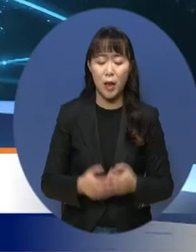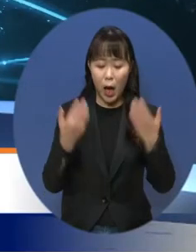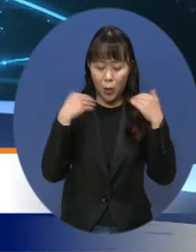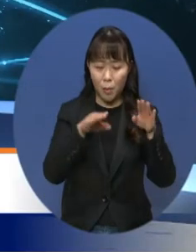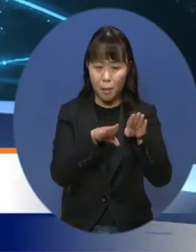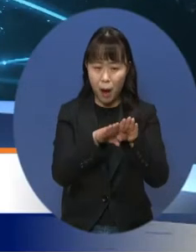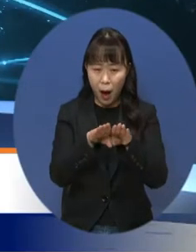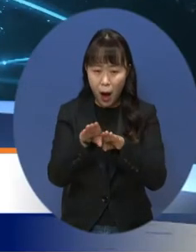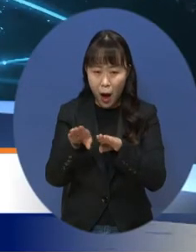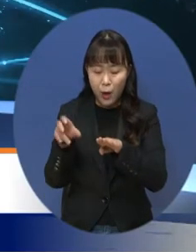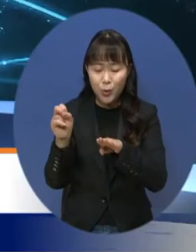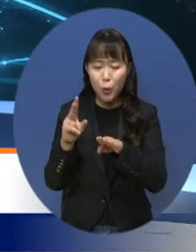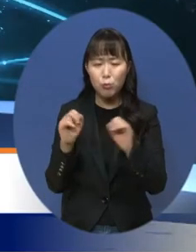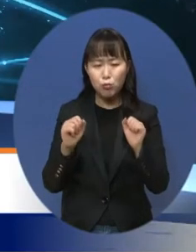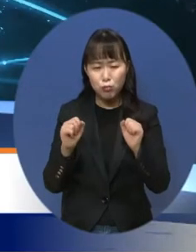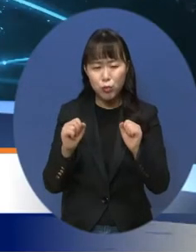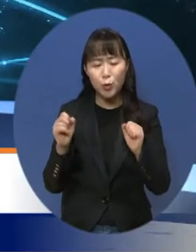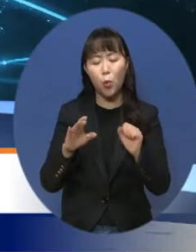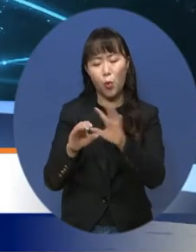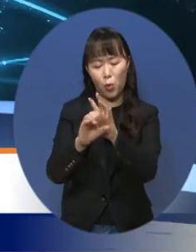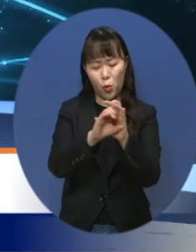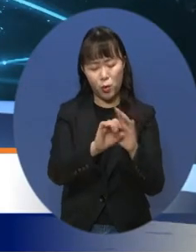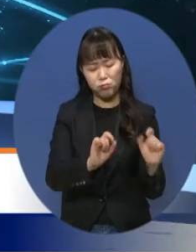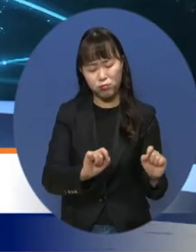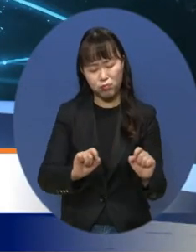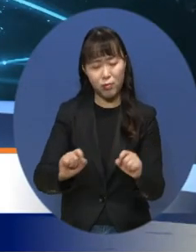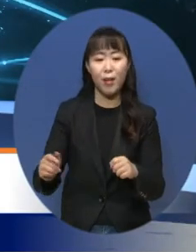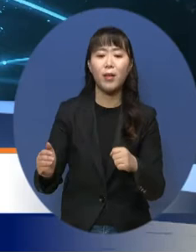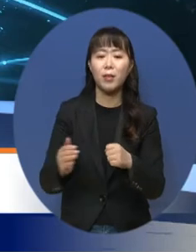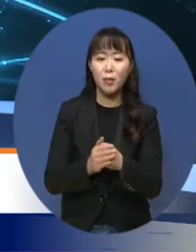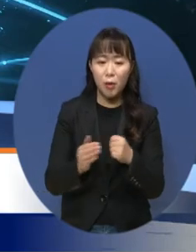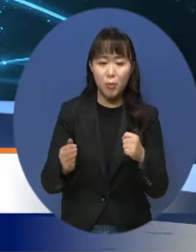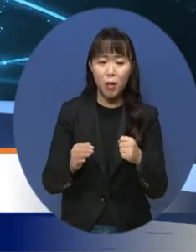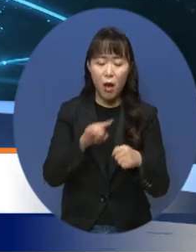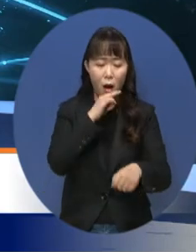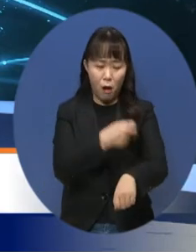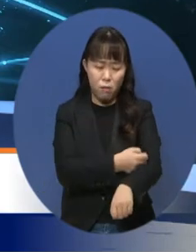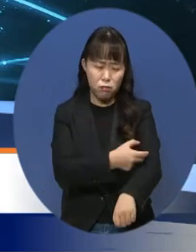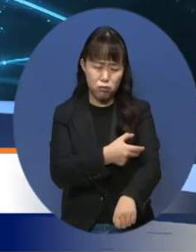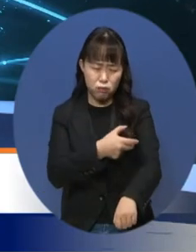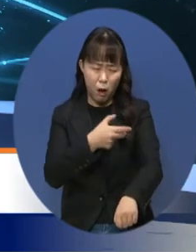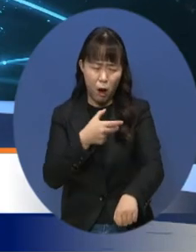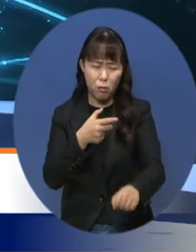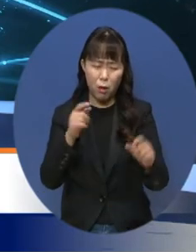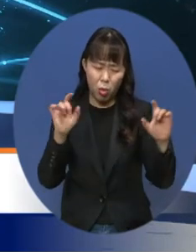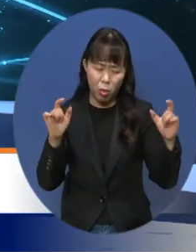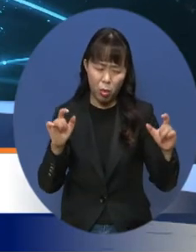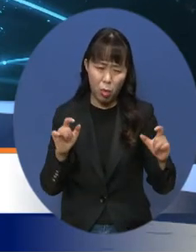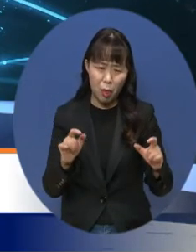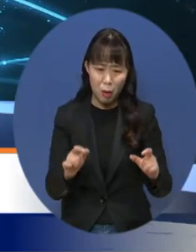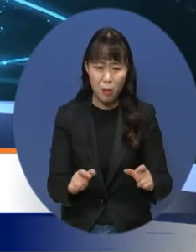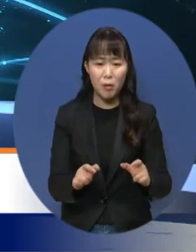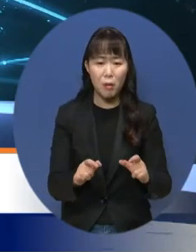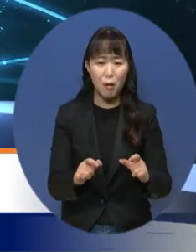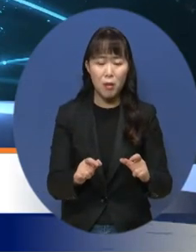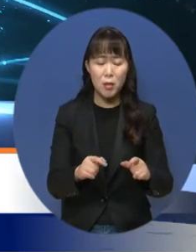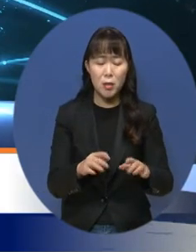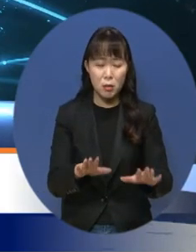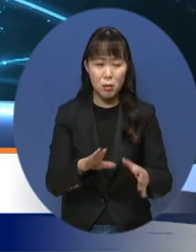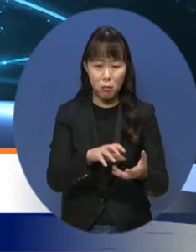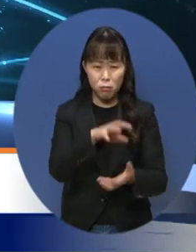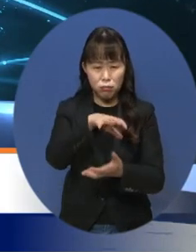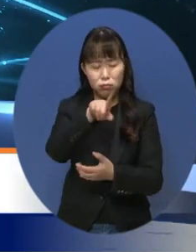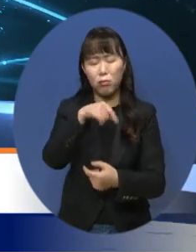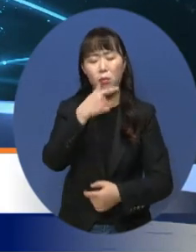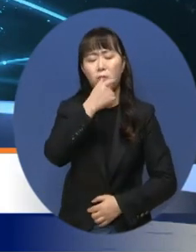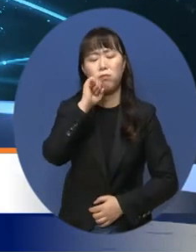방학과 동절기 그리고 코로나19의 장기화로 헌혈 참여도가 급격히 감소해 혈액 수급에 큰 어려움이